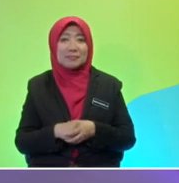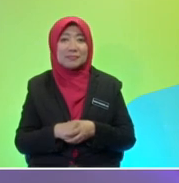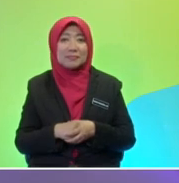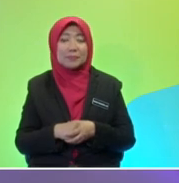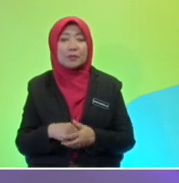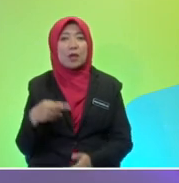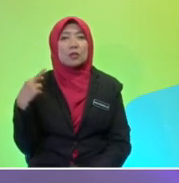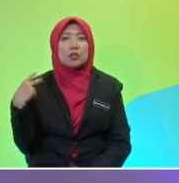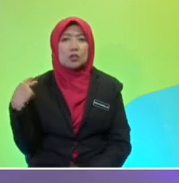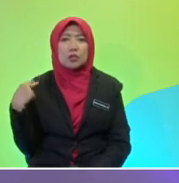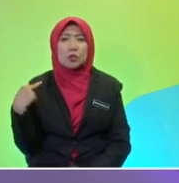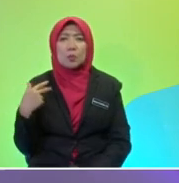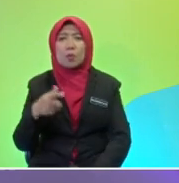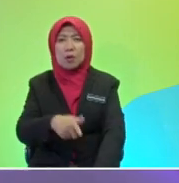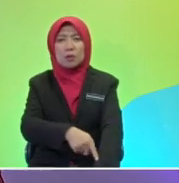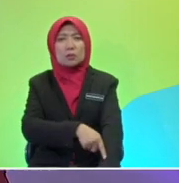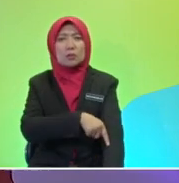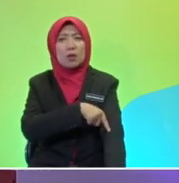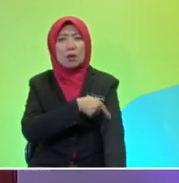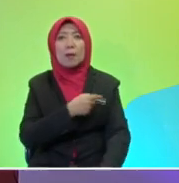kaki panjang kaki panjang